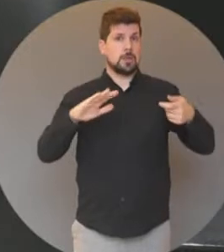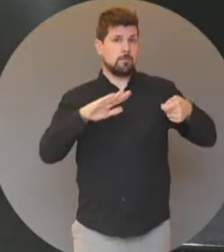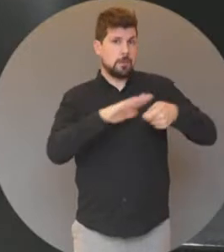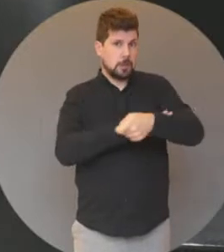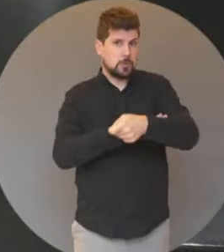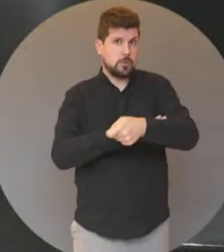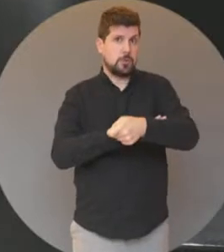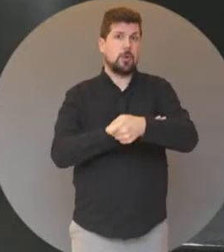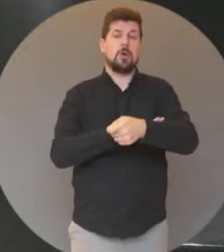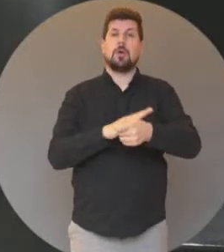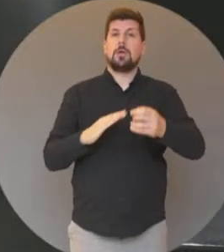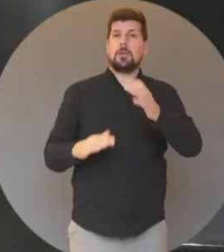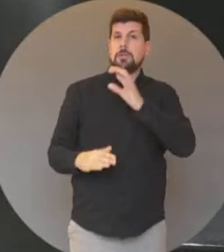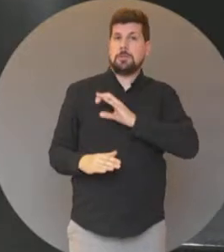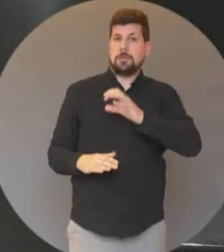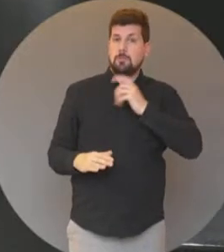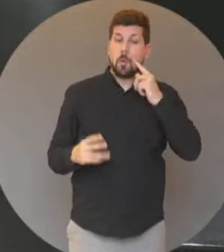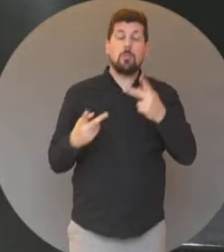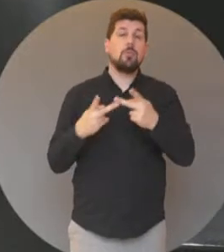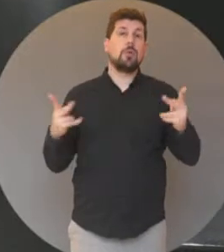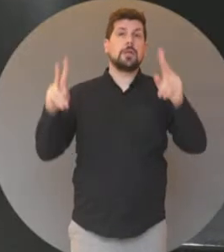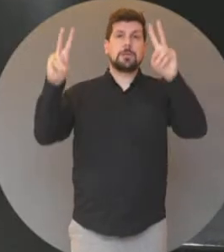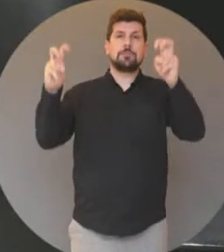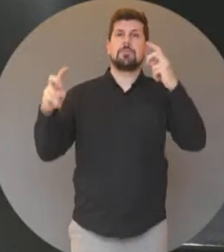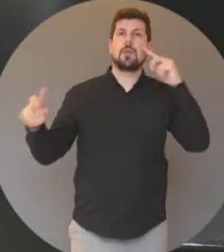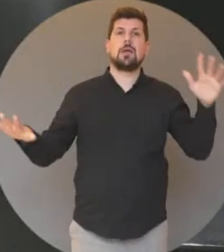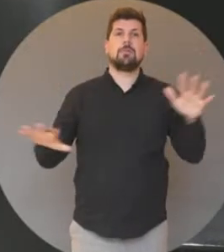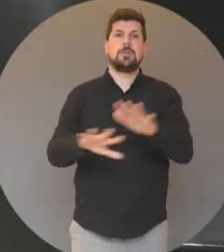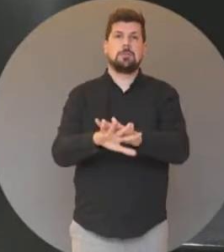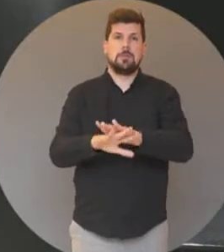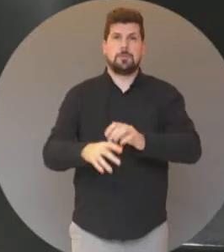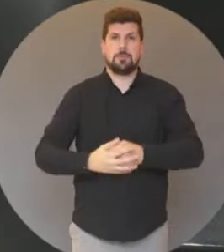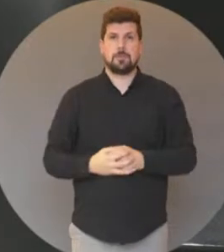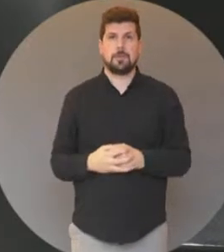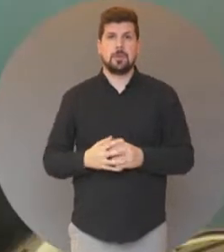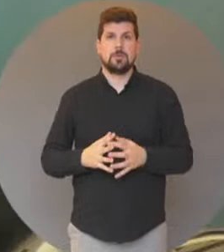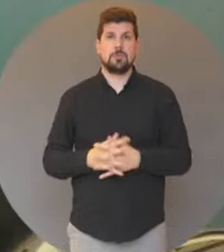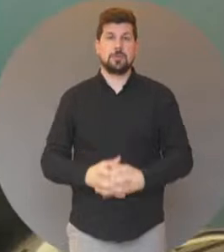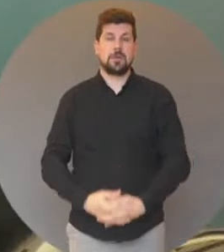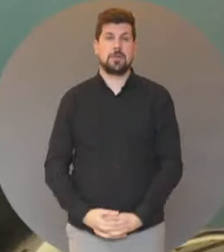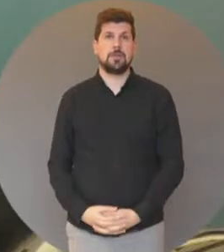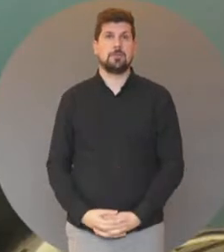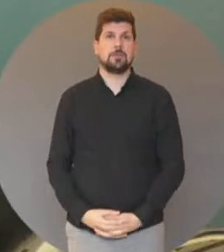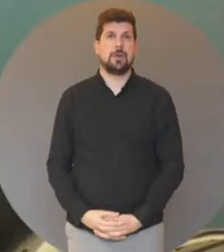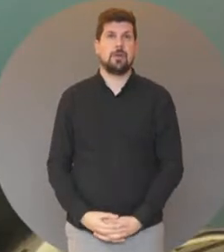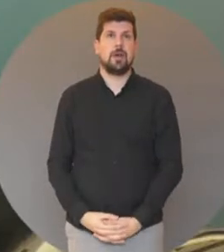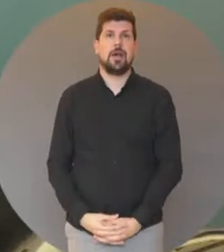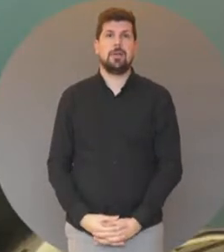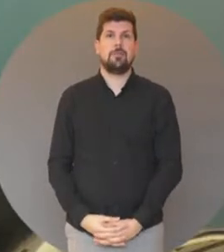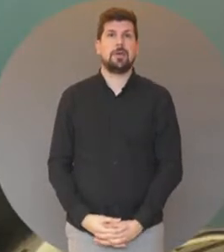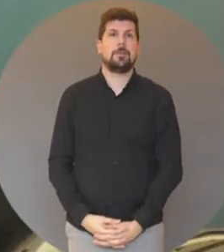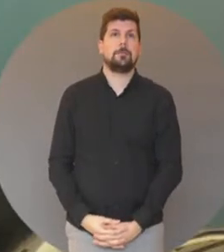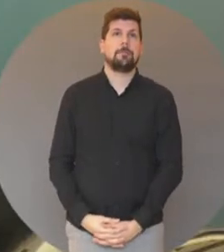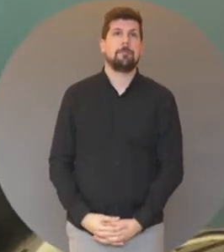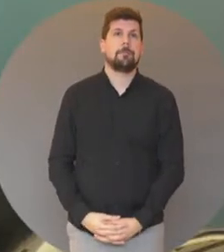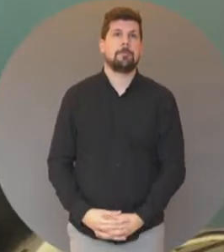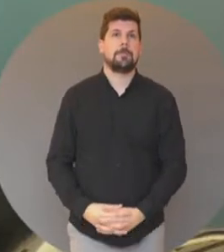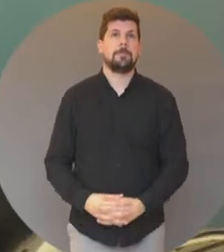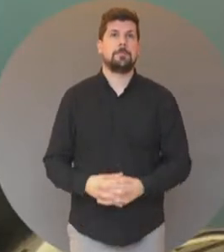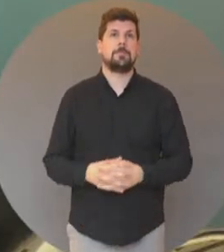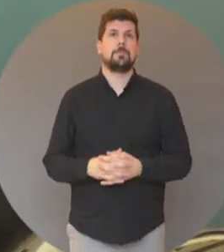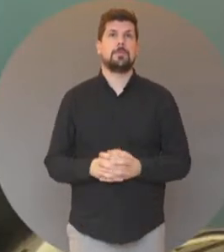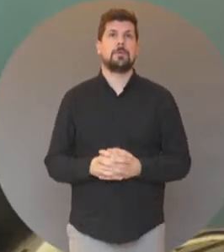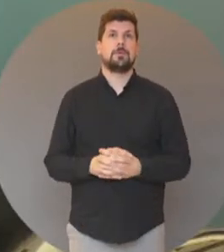qui iraient sur ces publics dit invisibles merci merci Madame Thibault Loreno alors